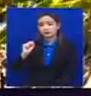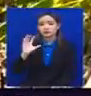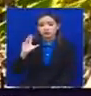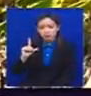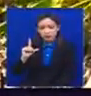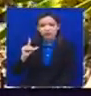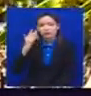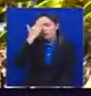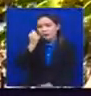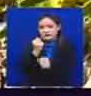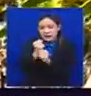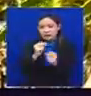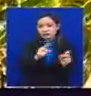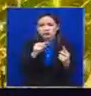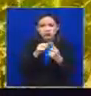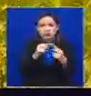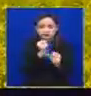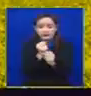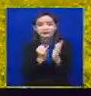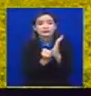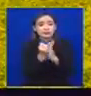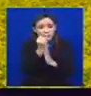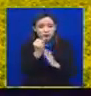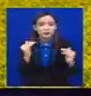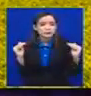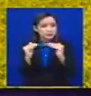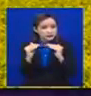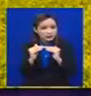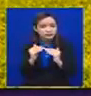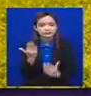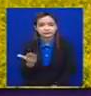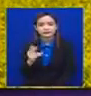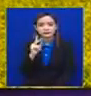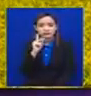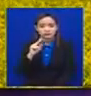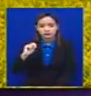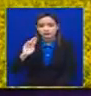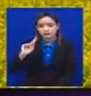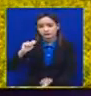ที่จะทำในสิ่งที่ถูกต้องและเป็นธรรมทีมข่าว NBT รายงาน